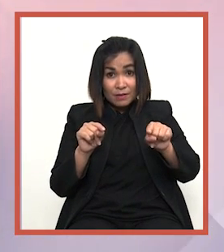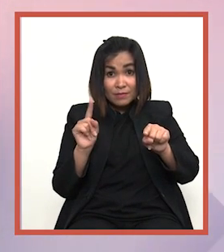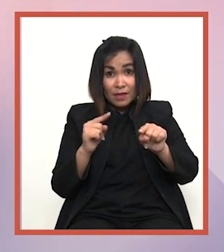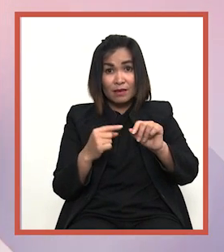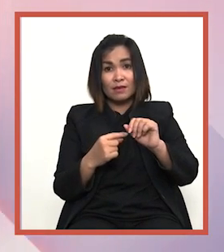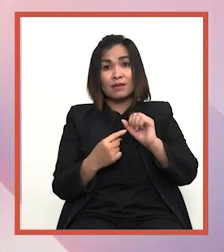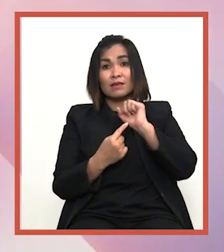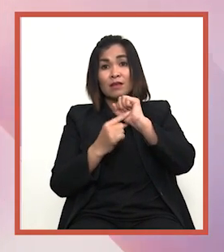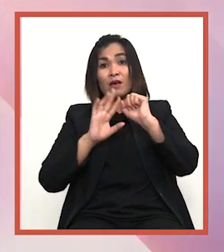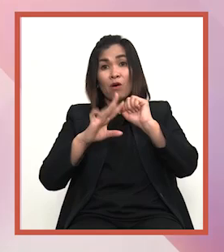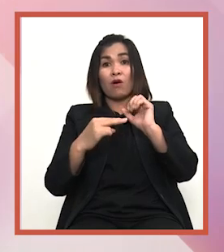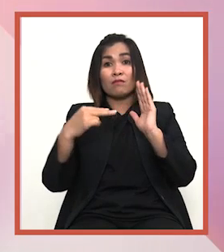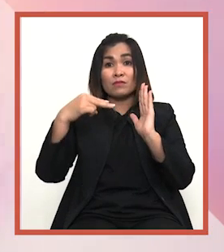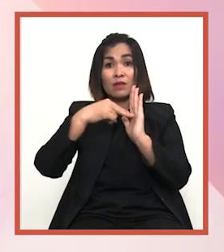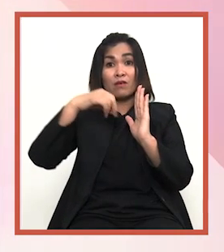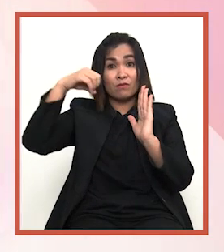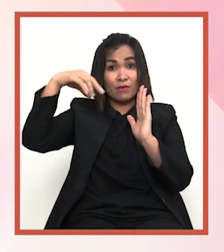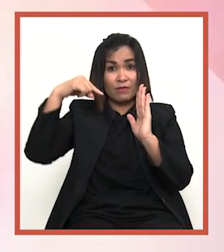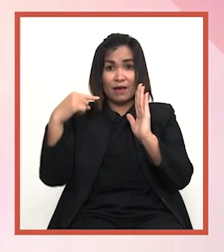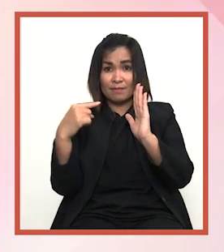แบบงานสมบูรณ์เ